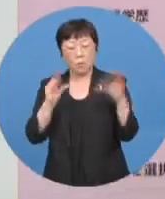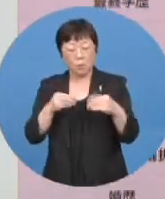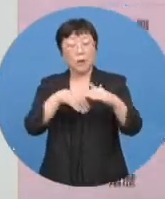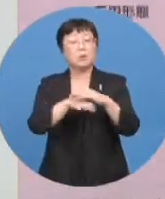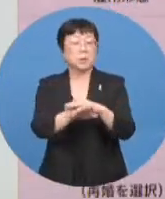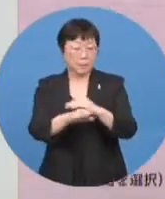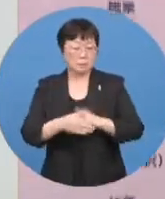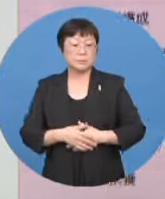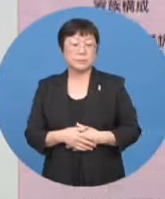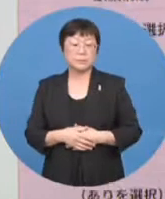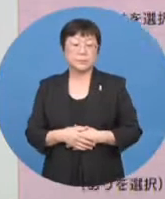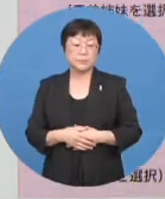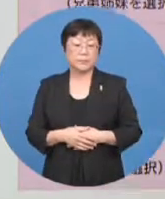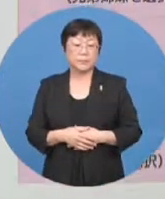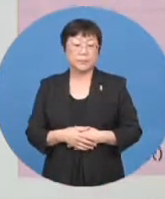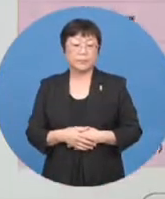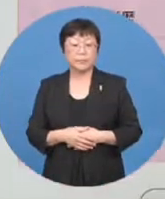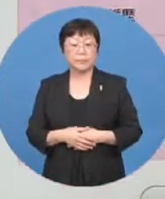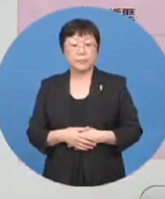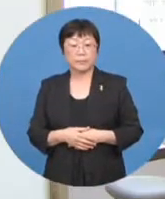せられます。